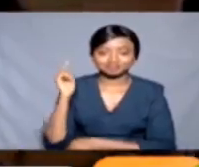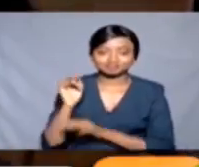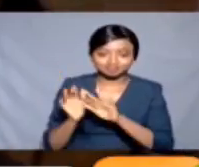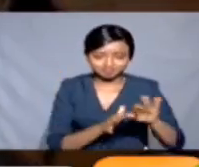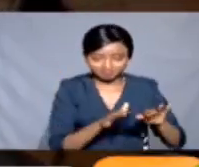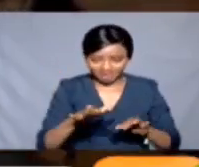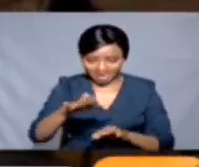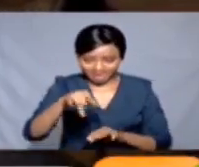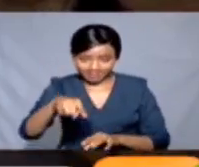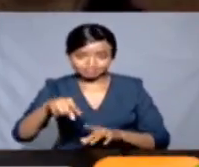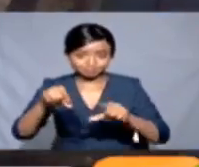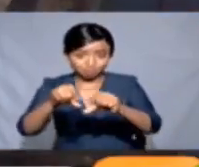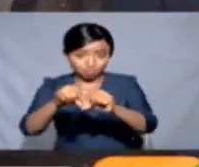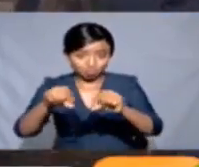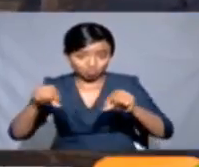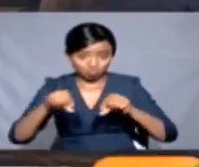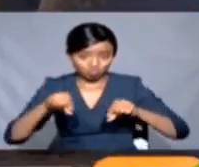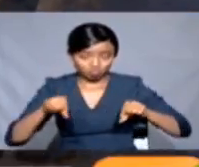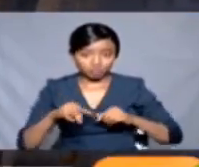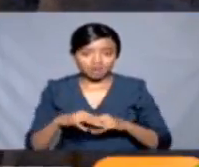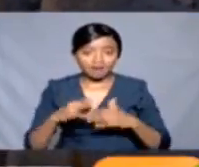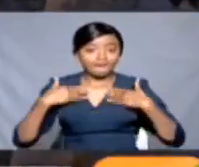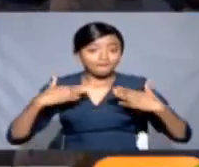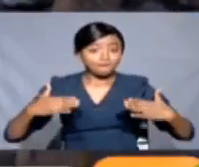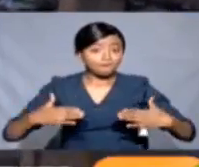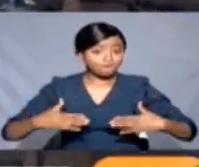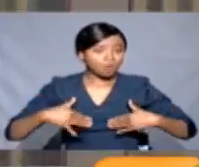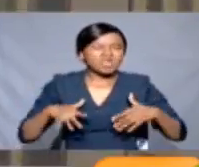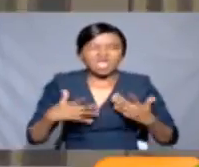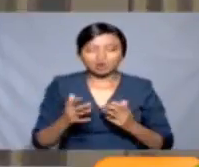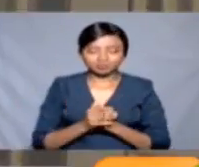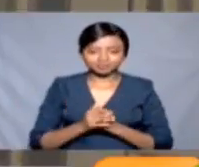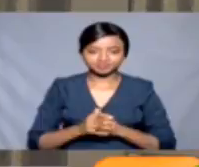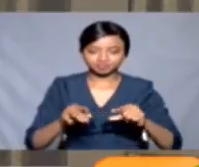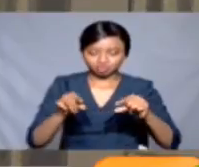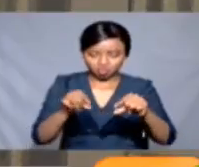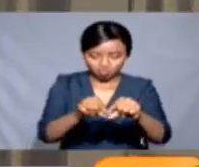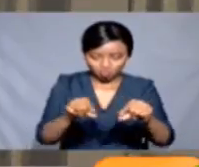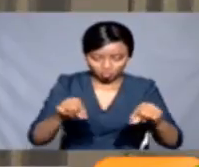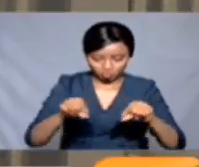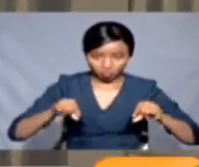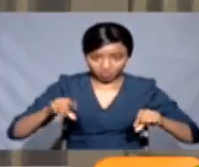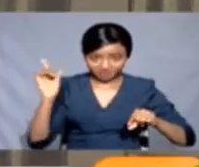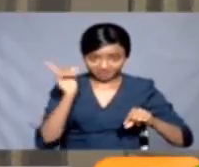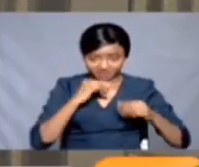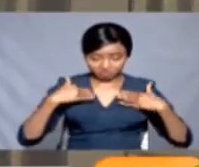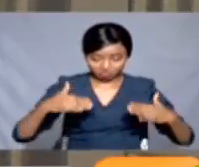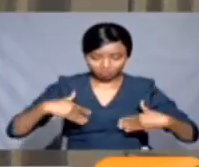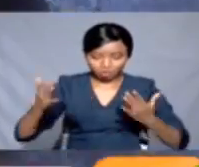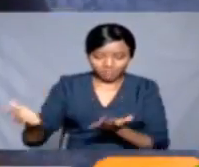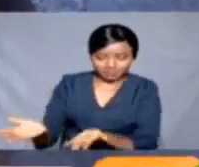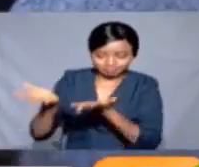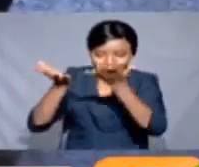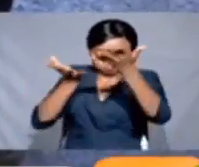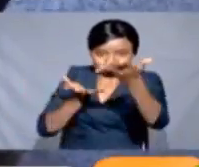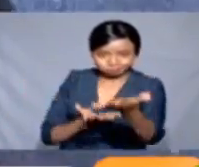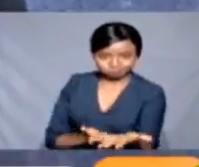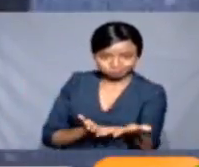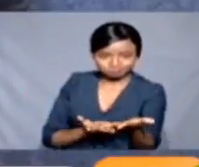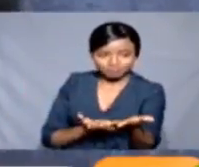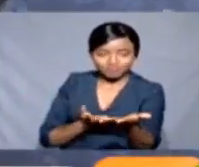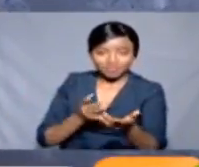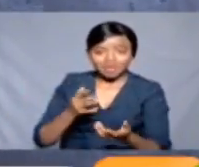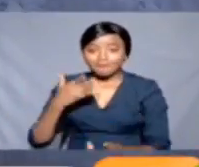Kuni. The body is kept on top here. Alafu tunaanza kuweka ghee. Hii ni